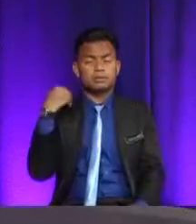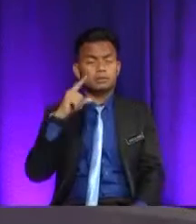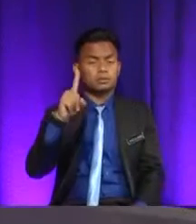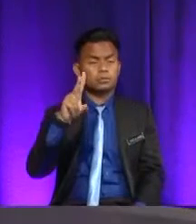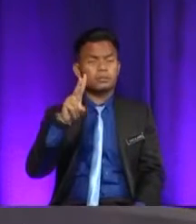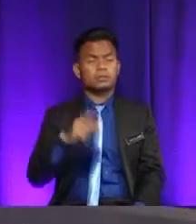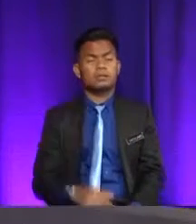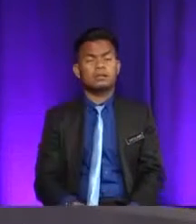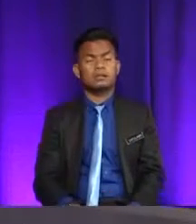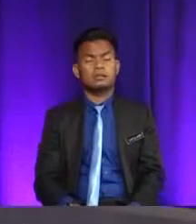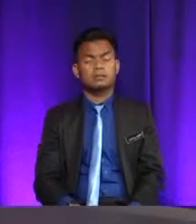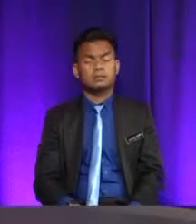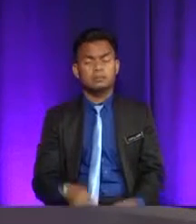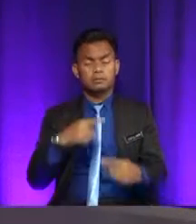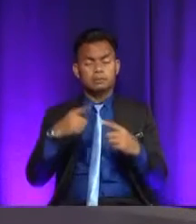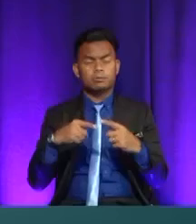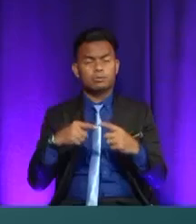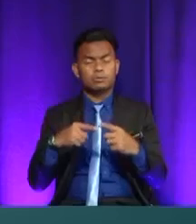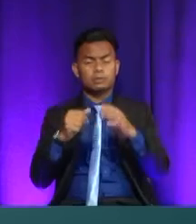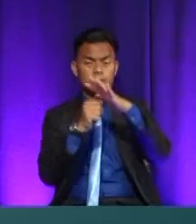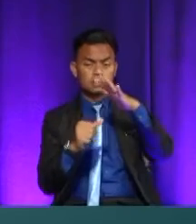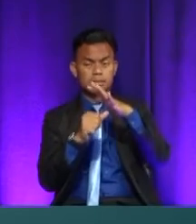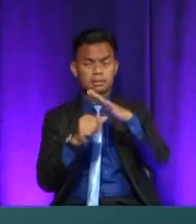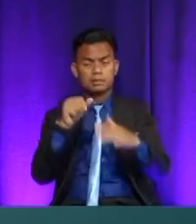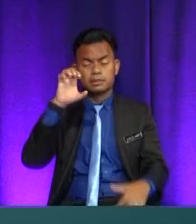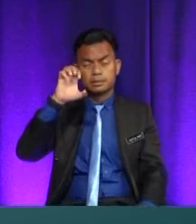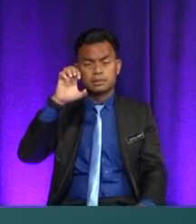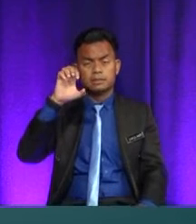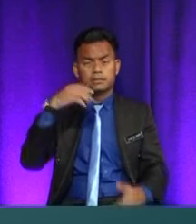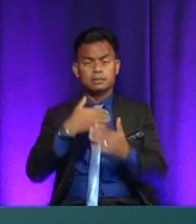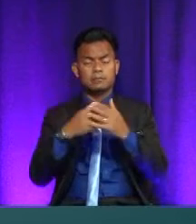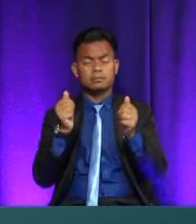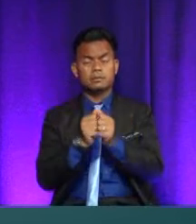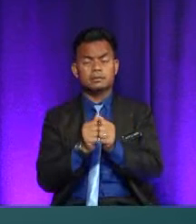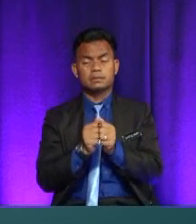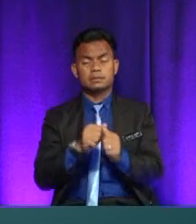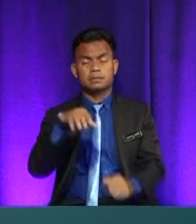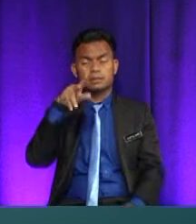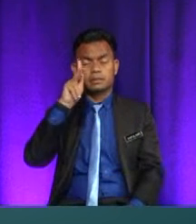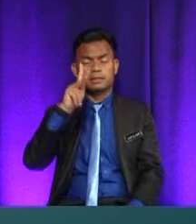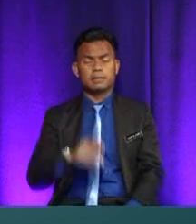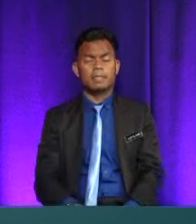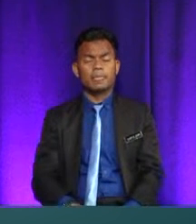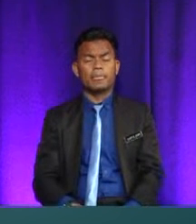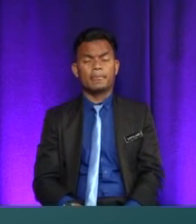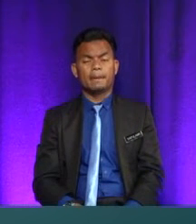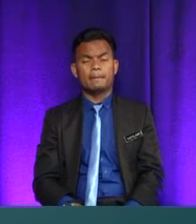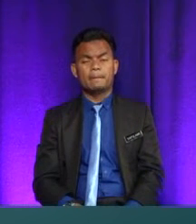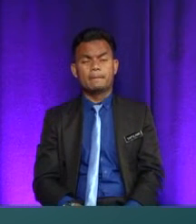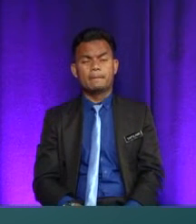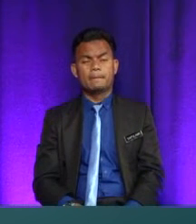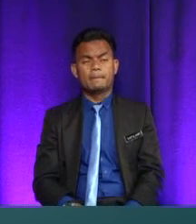asas i = c + Sorry sama dengan saya